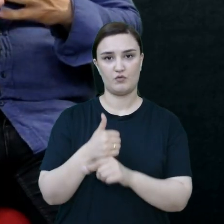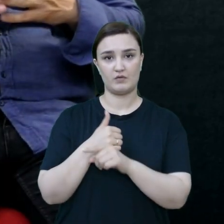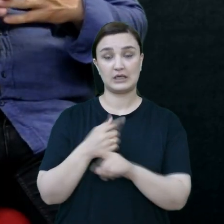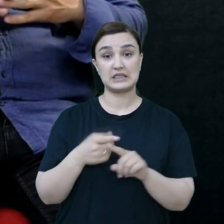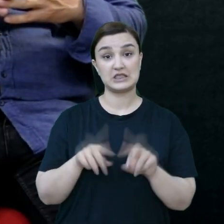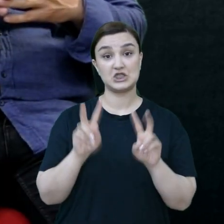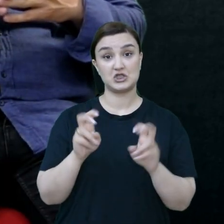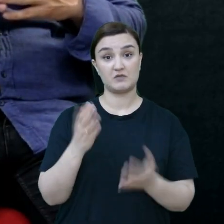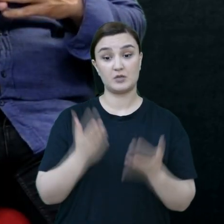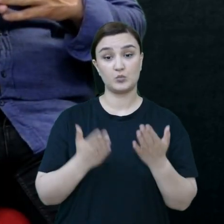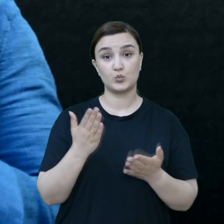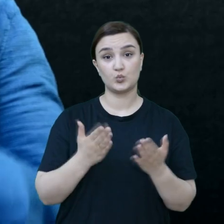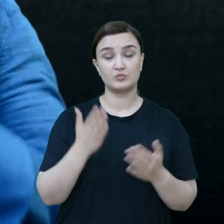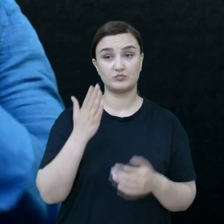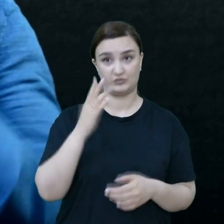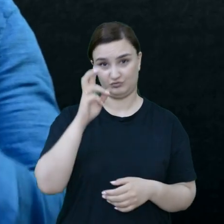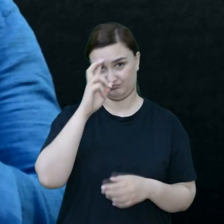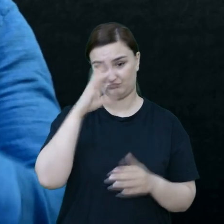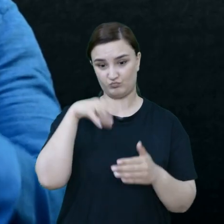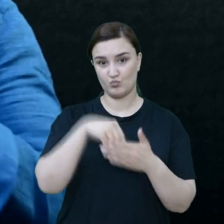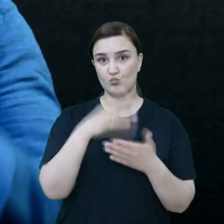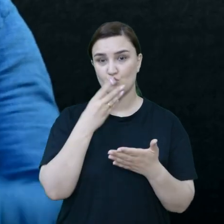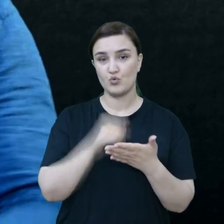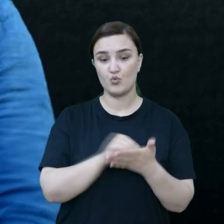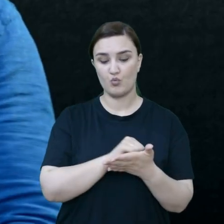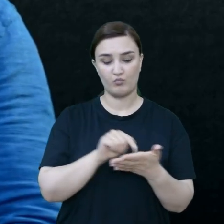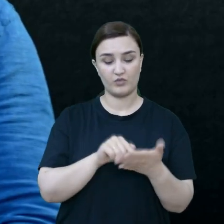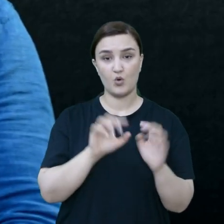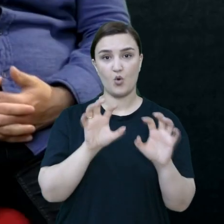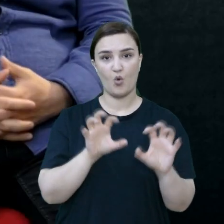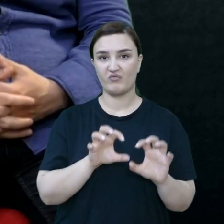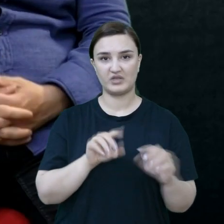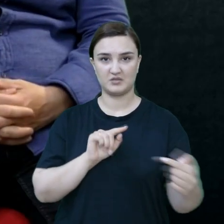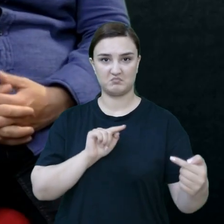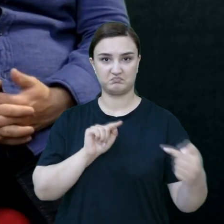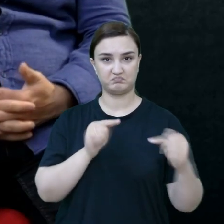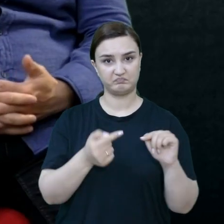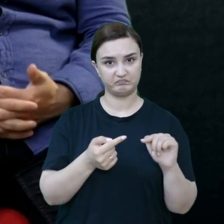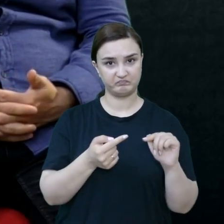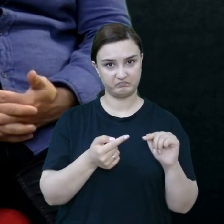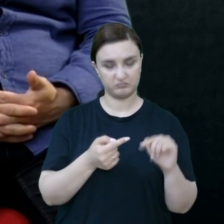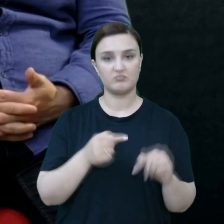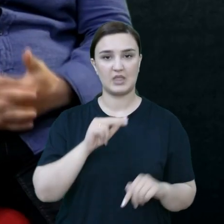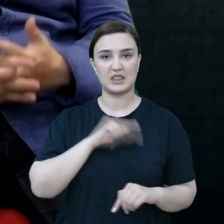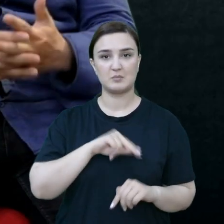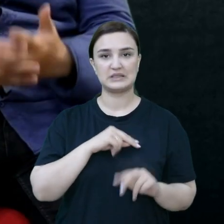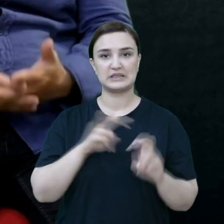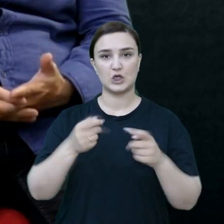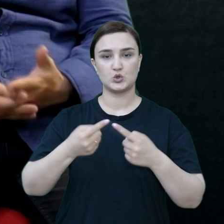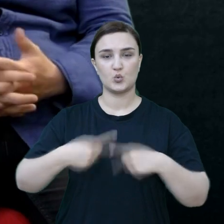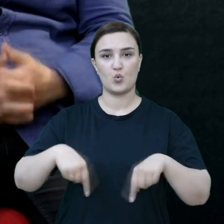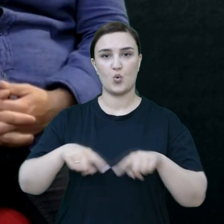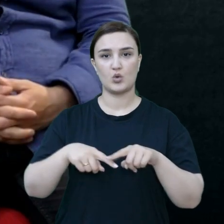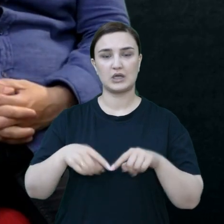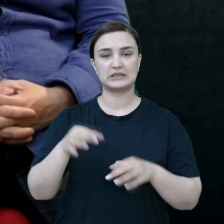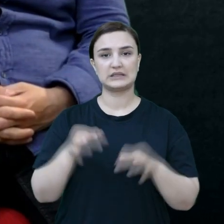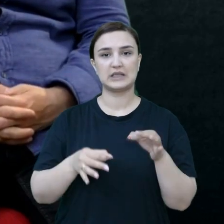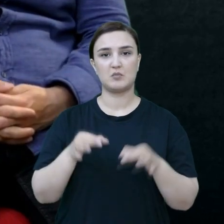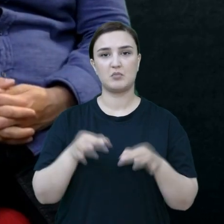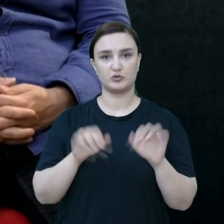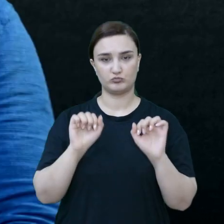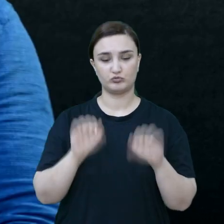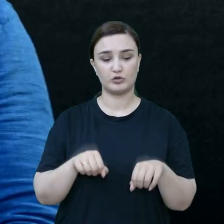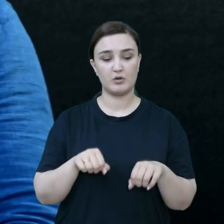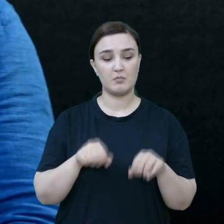თუკი რომელიმე შიდა სამართლებრივი აქტი კონვენცია ეწინააღმდეგება, ადმინისტრაციულმა ორგანოებმა და სასამართლოებმა